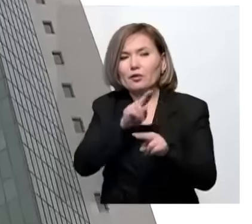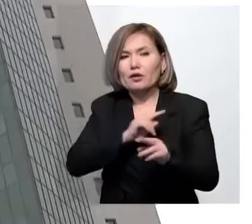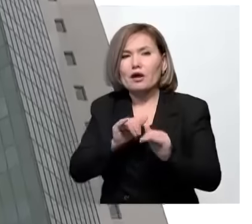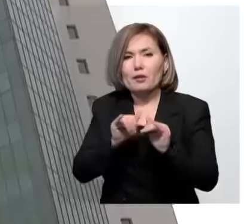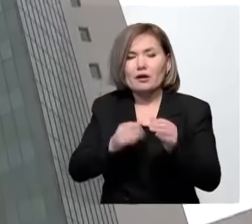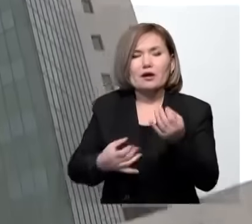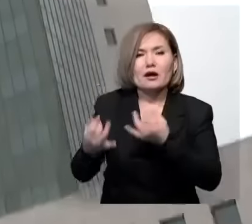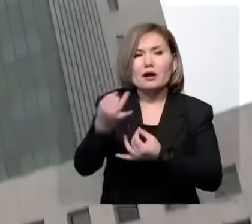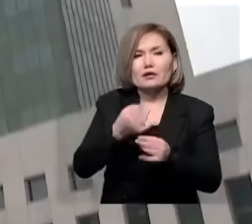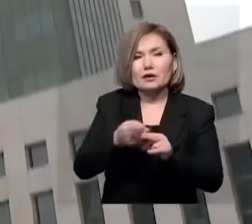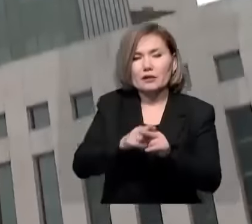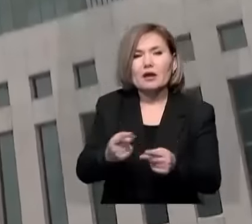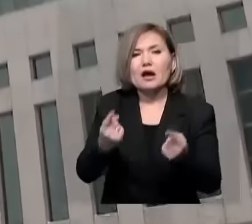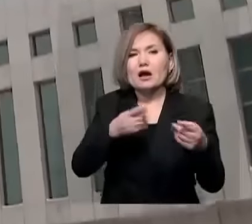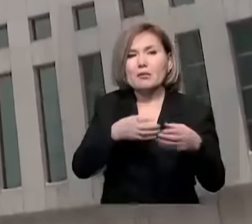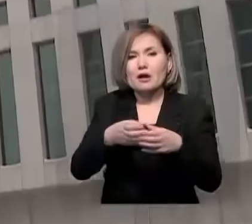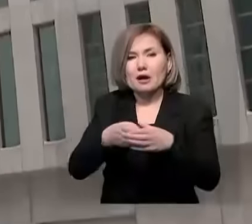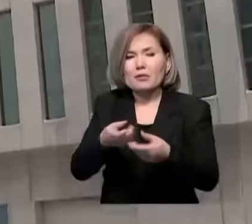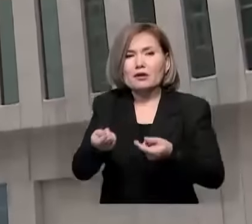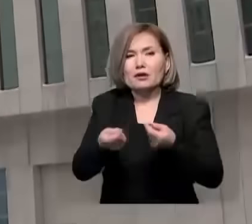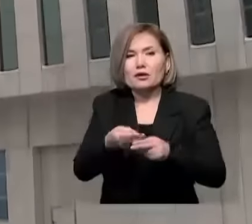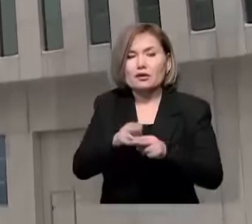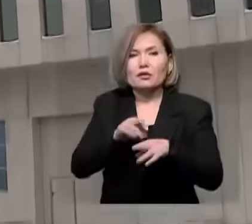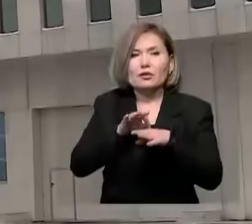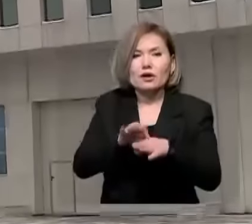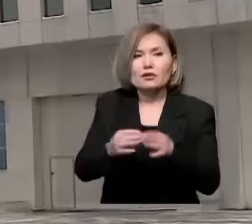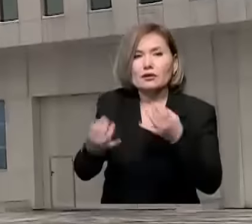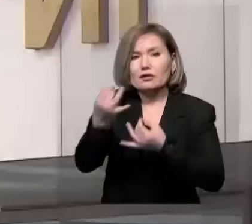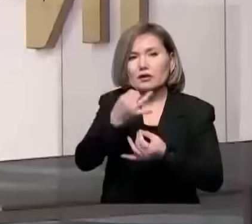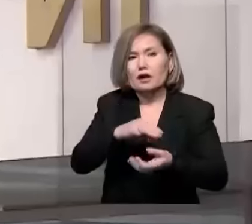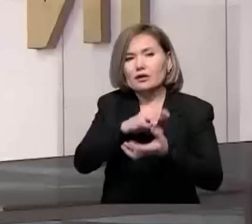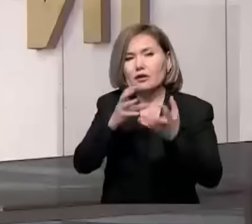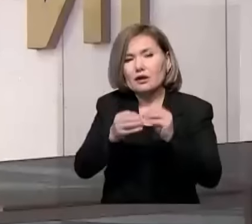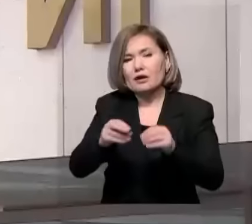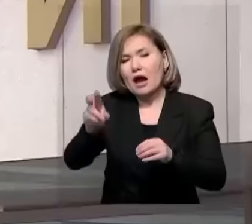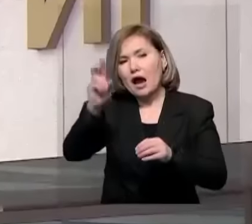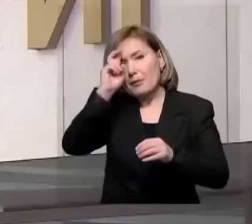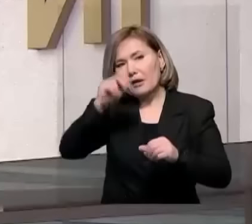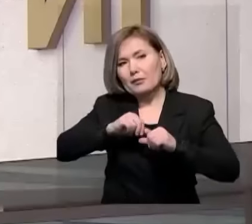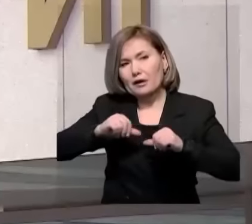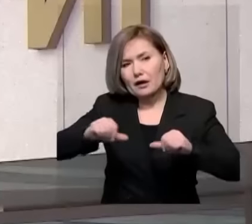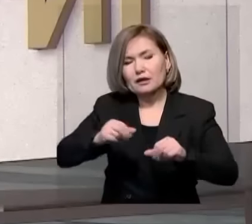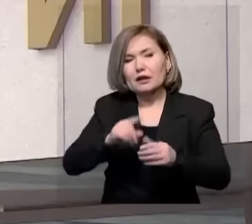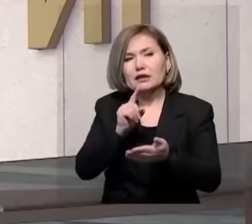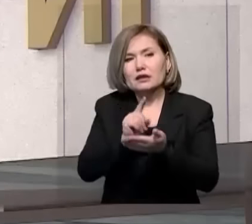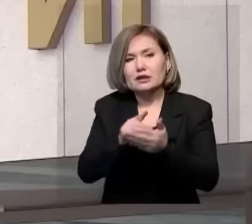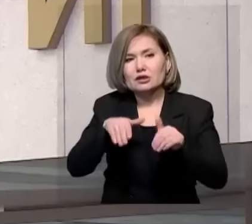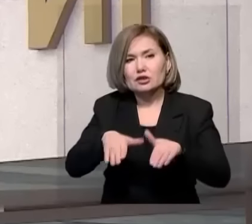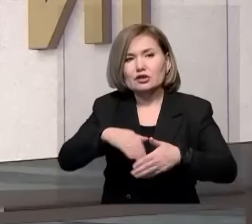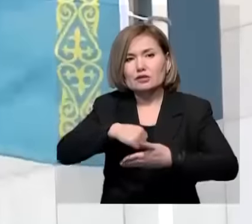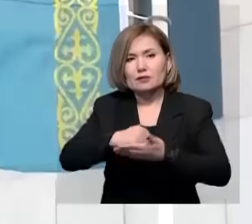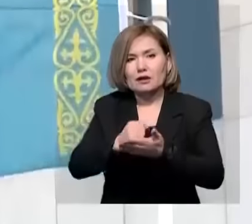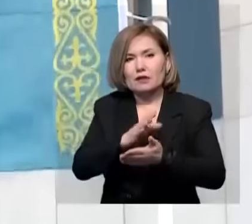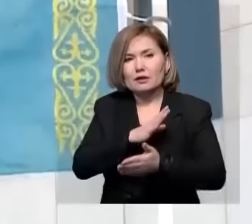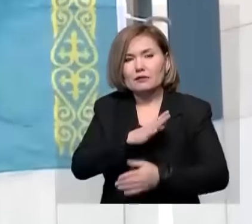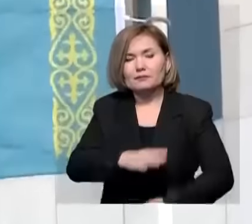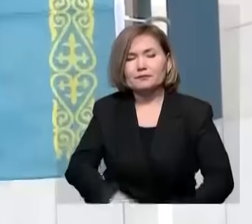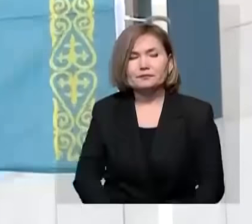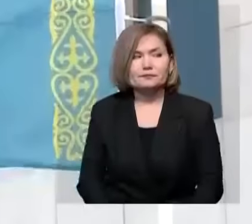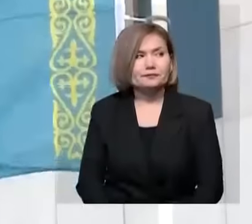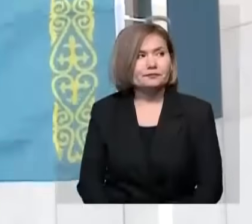дамыту жайы да қаралды. Ірі компания басшыларымен өткен талқылау қорытындысы бойынша мемлекеттік комиссия бірқатар тиісті шешімдер